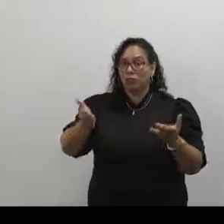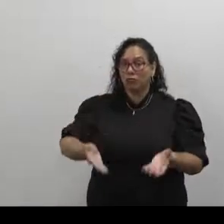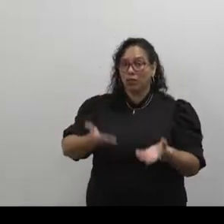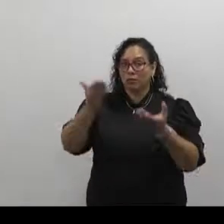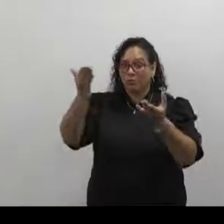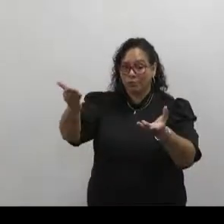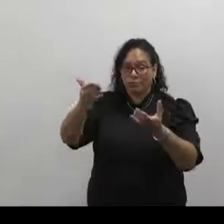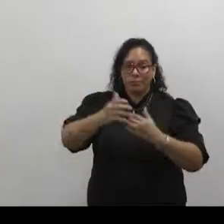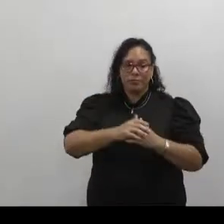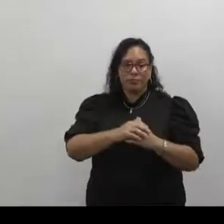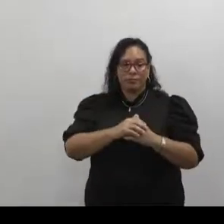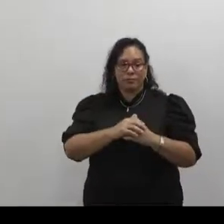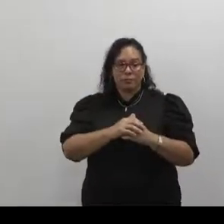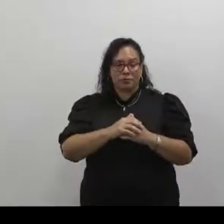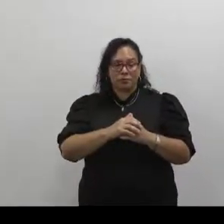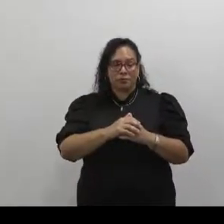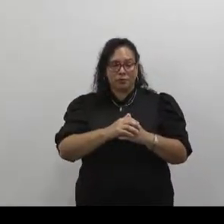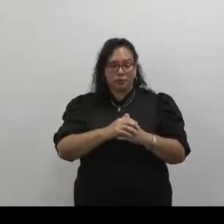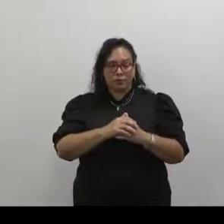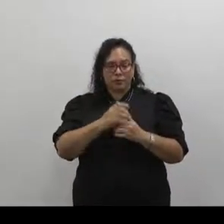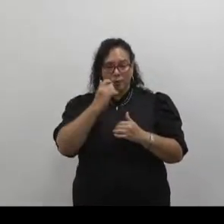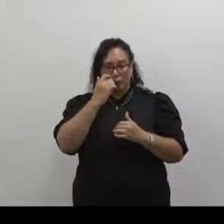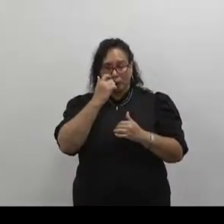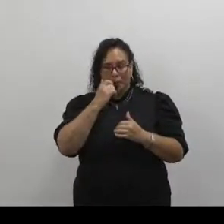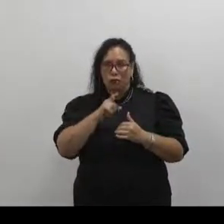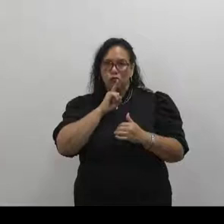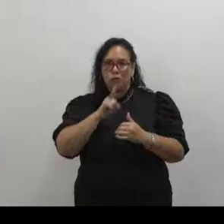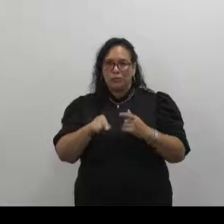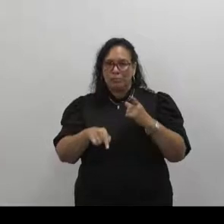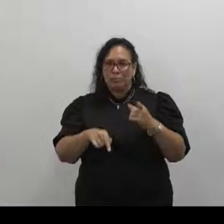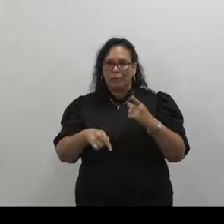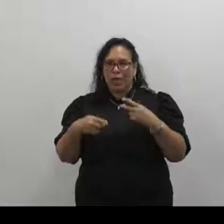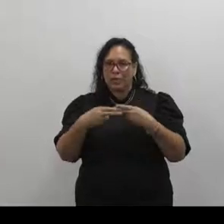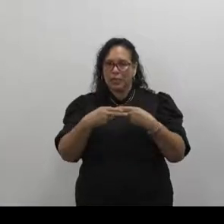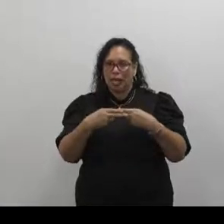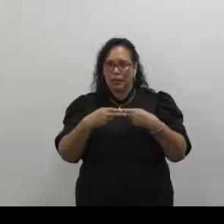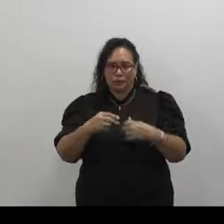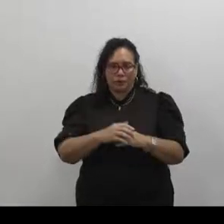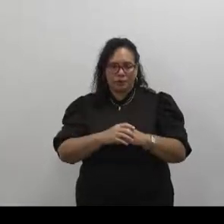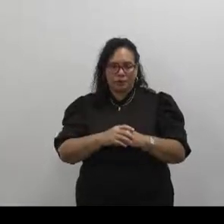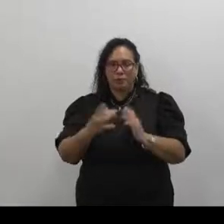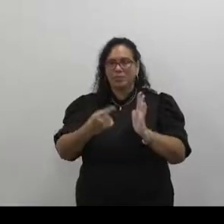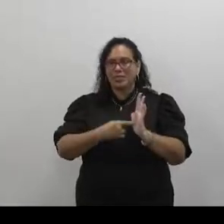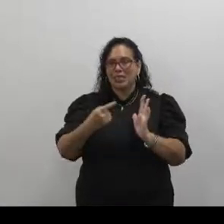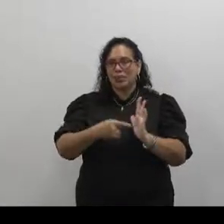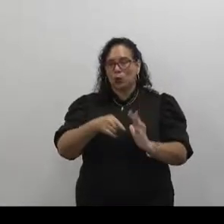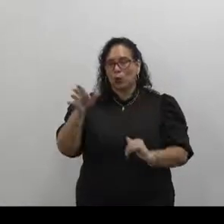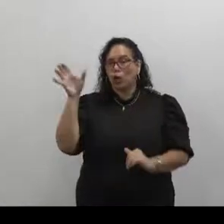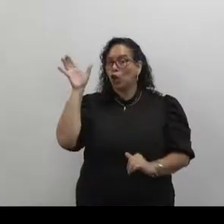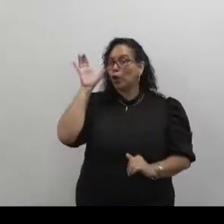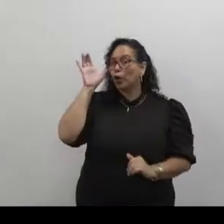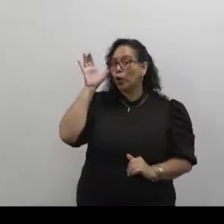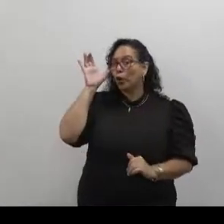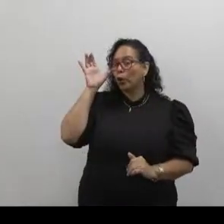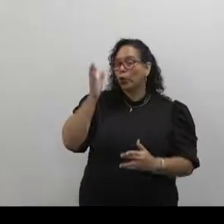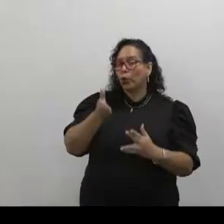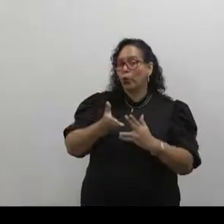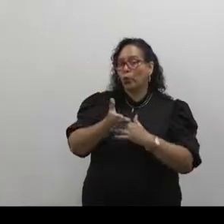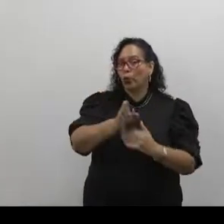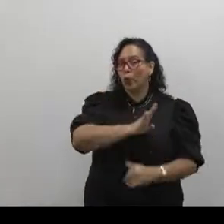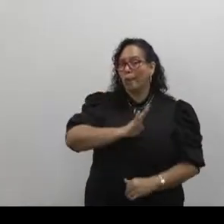sâu nước để thay dương ai chụp bàn cứ phải lo chuyện này tại tiết chuyện slide này tiết vậy ban dương ban rốt